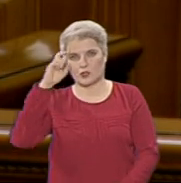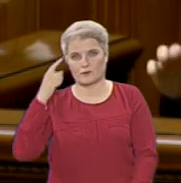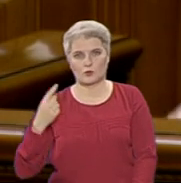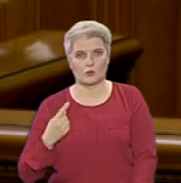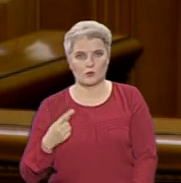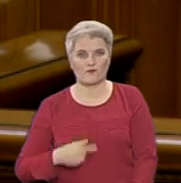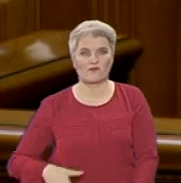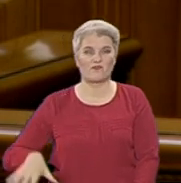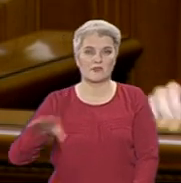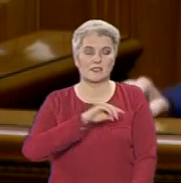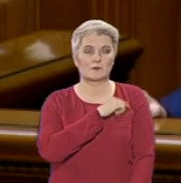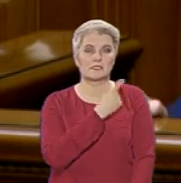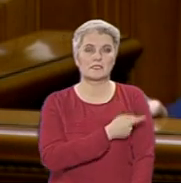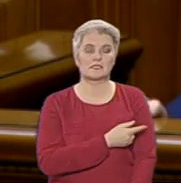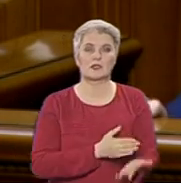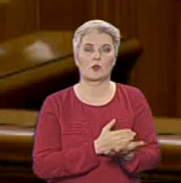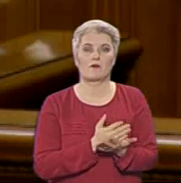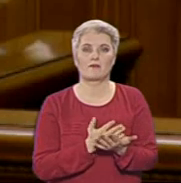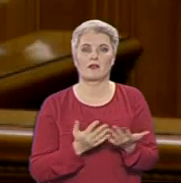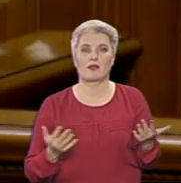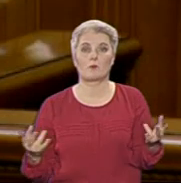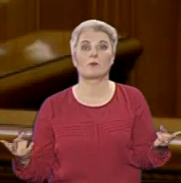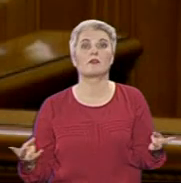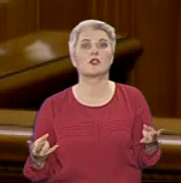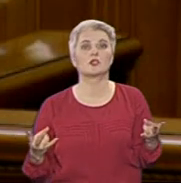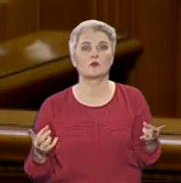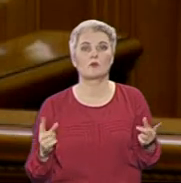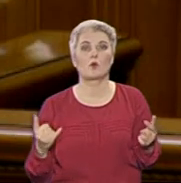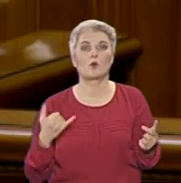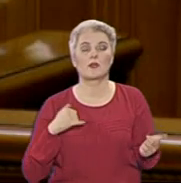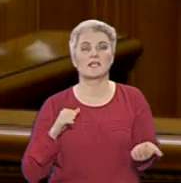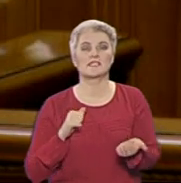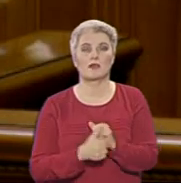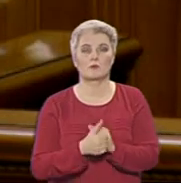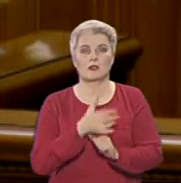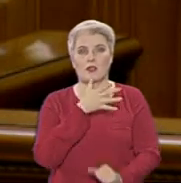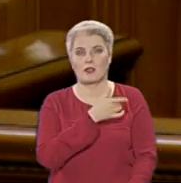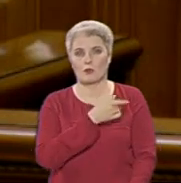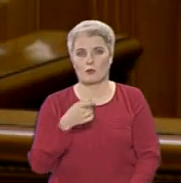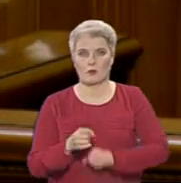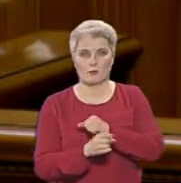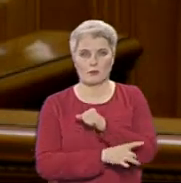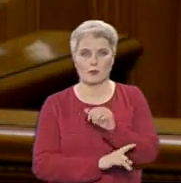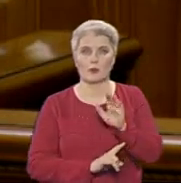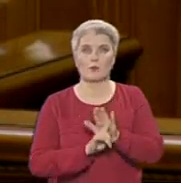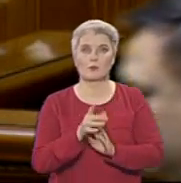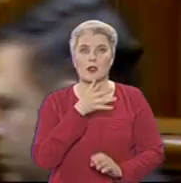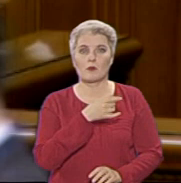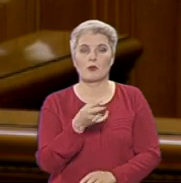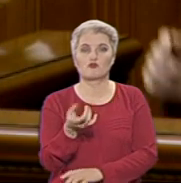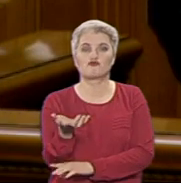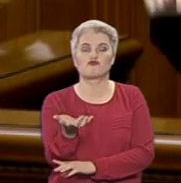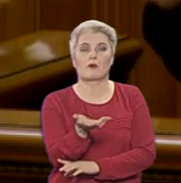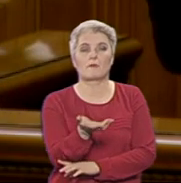– всім силовикам. А для чого? Бо в нас замість епохи бідності починається епоха жебрацтва для